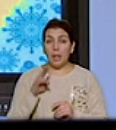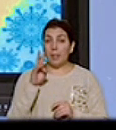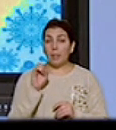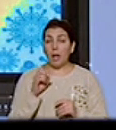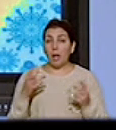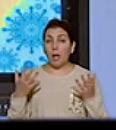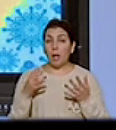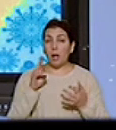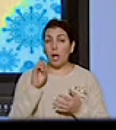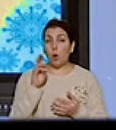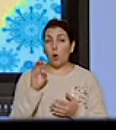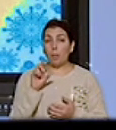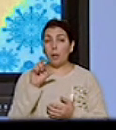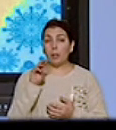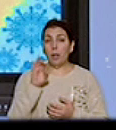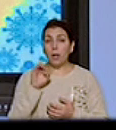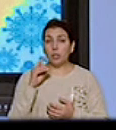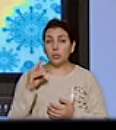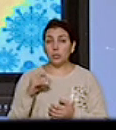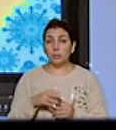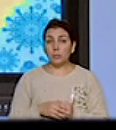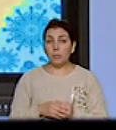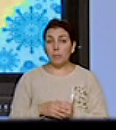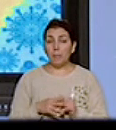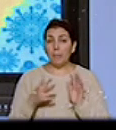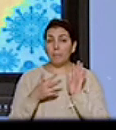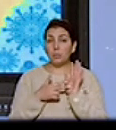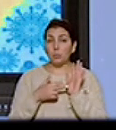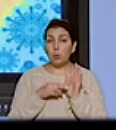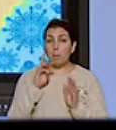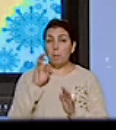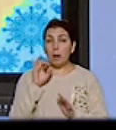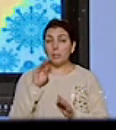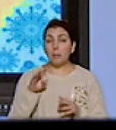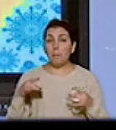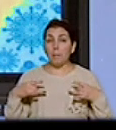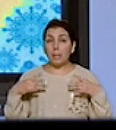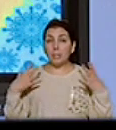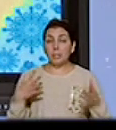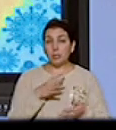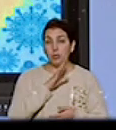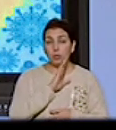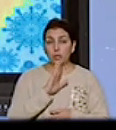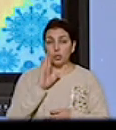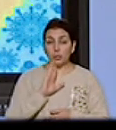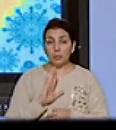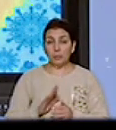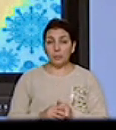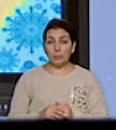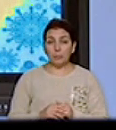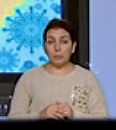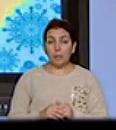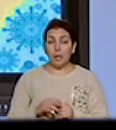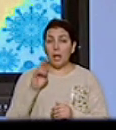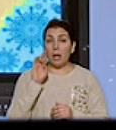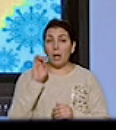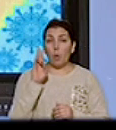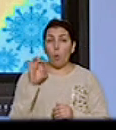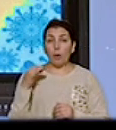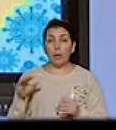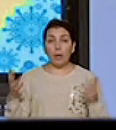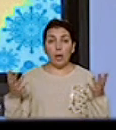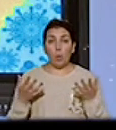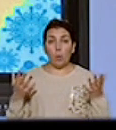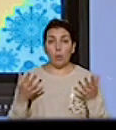На каком этаже? 8 марта – праздник женщин.